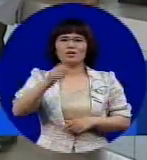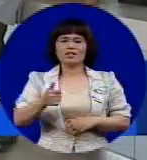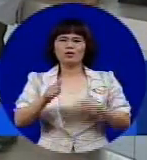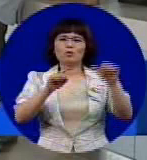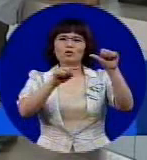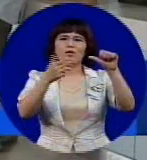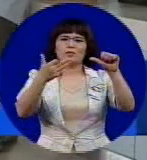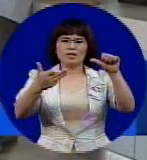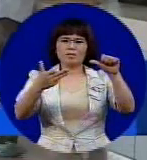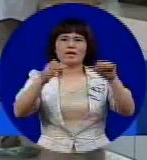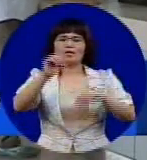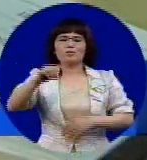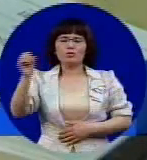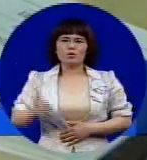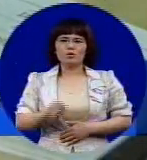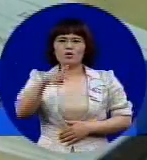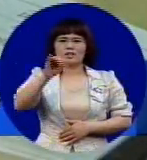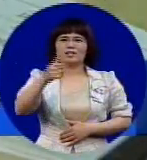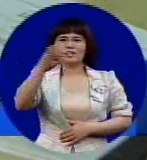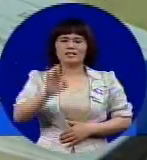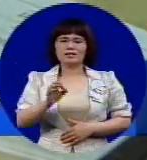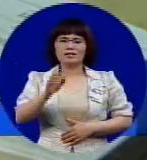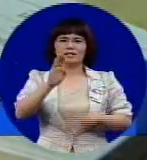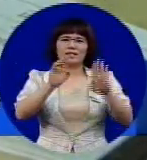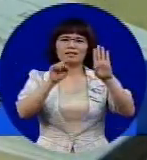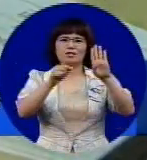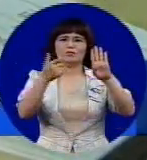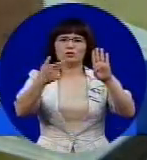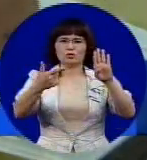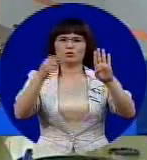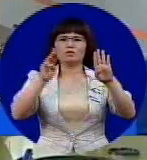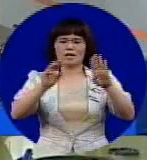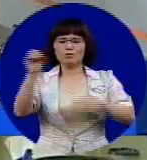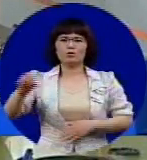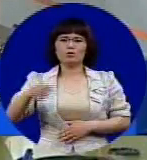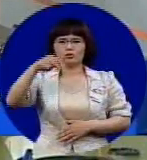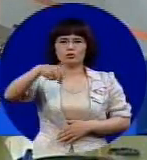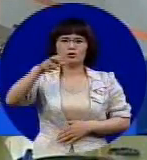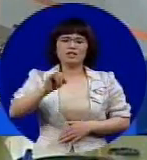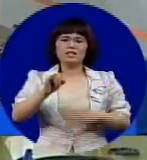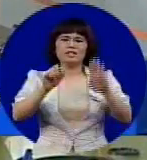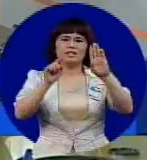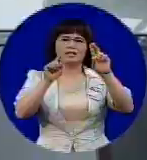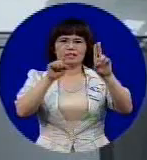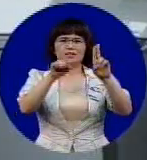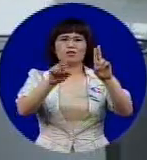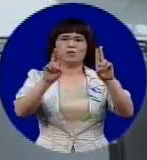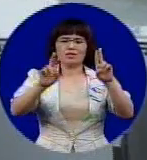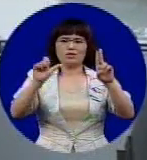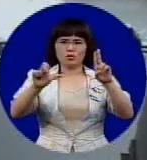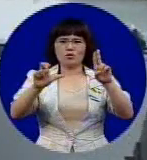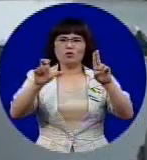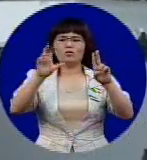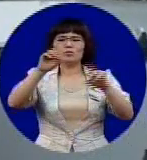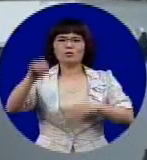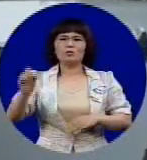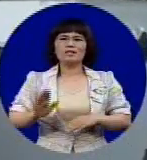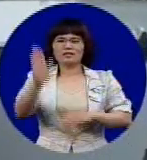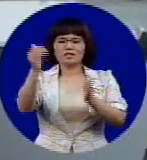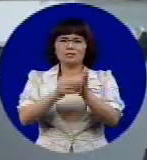지역별로는 처인구 5.18%, 기흥구 4.63%, 수지구 2.25%가 각각